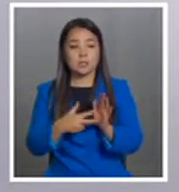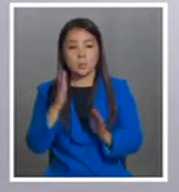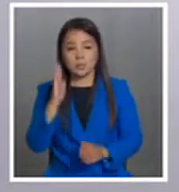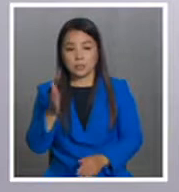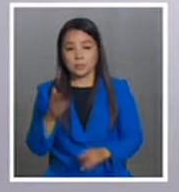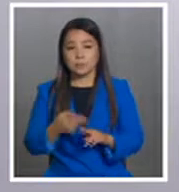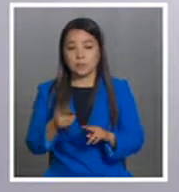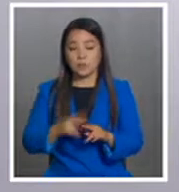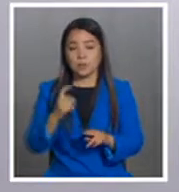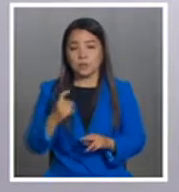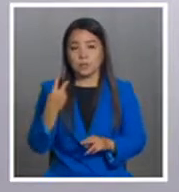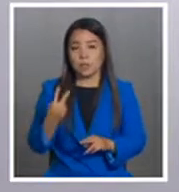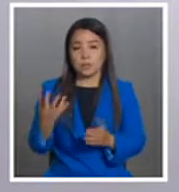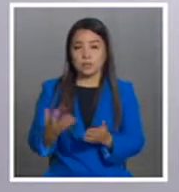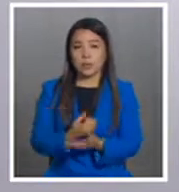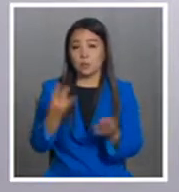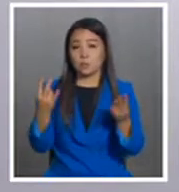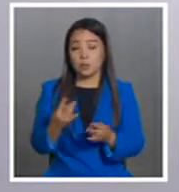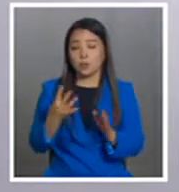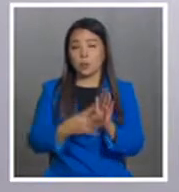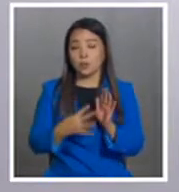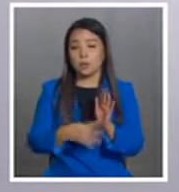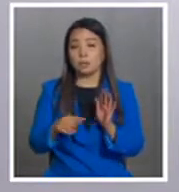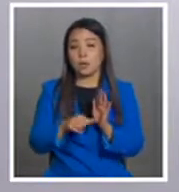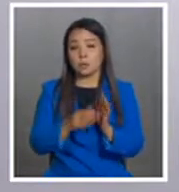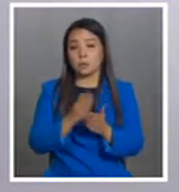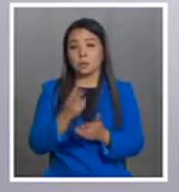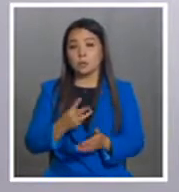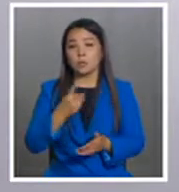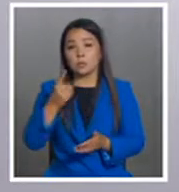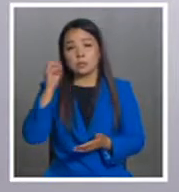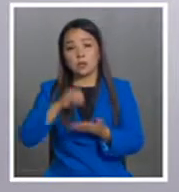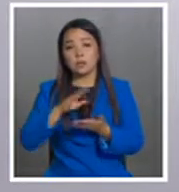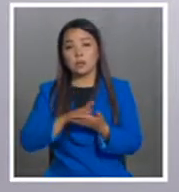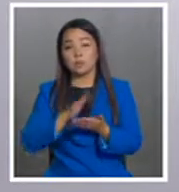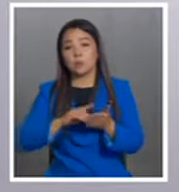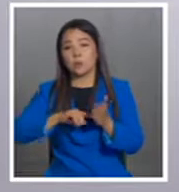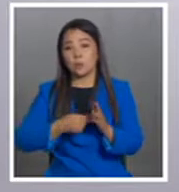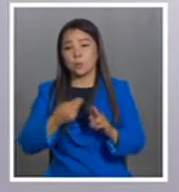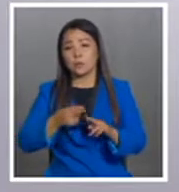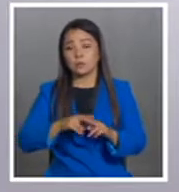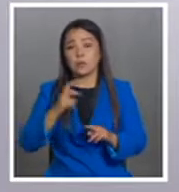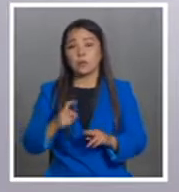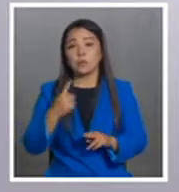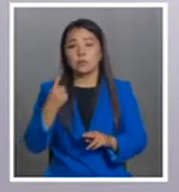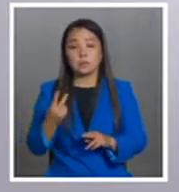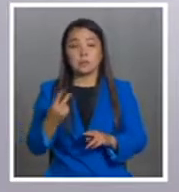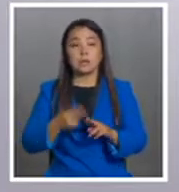Ал x2-ні табу үшін 96-ны 3-ден 1-ге көбейтеміз. Онда x2-нің мәні 32-ге тең